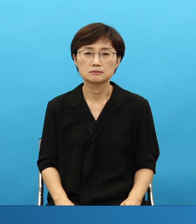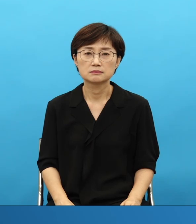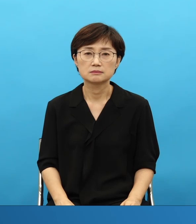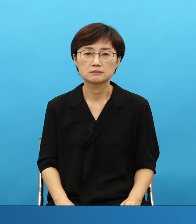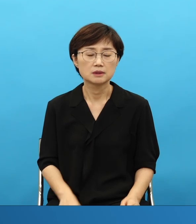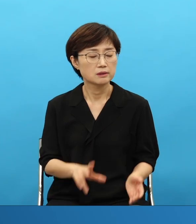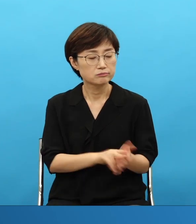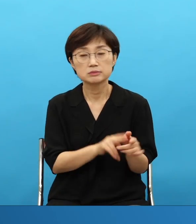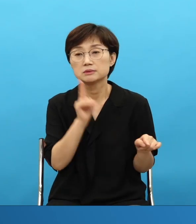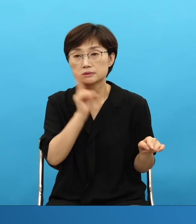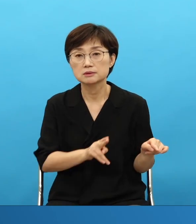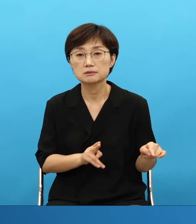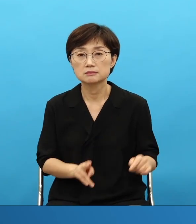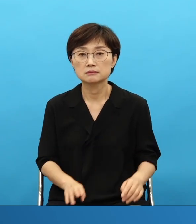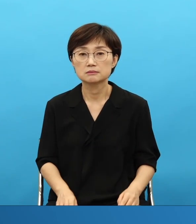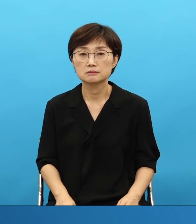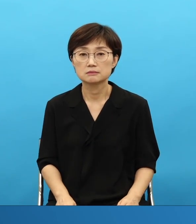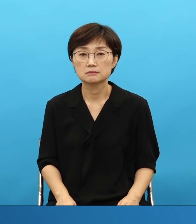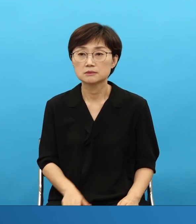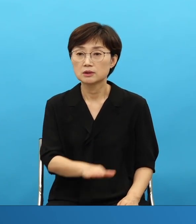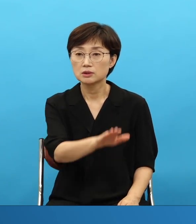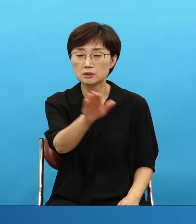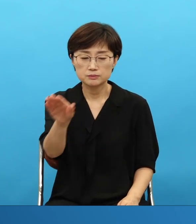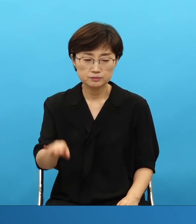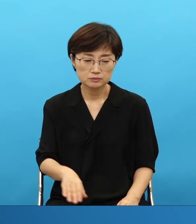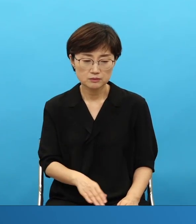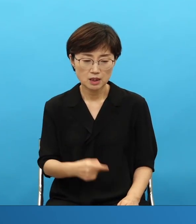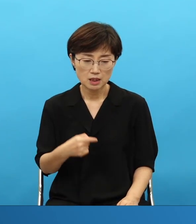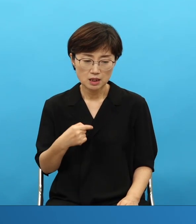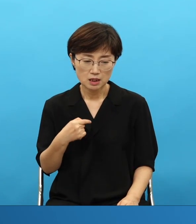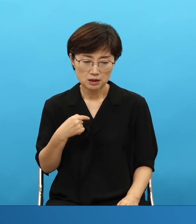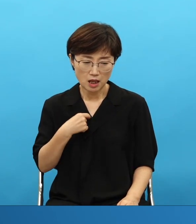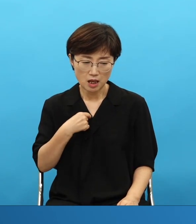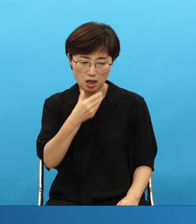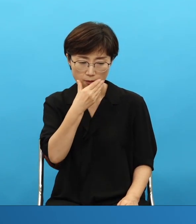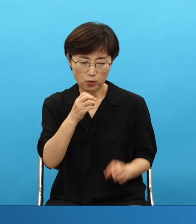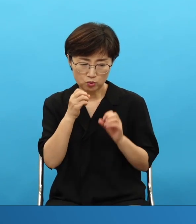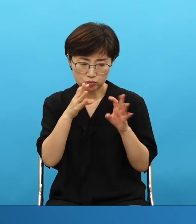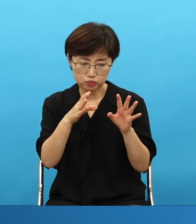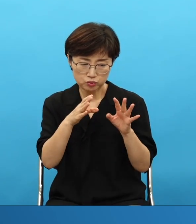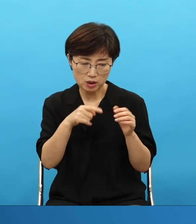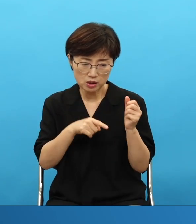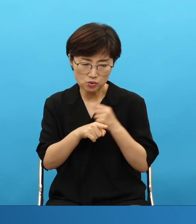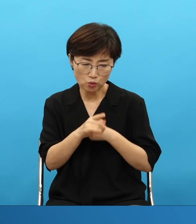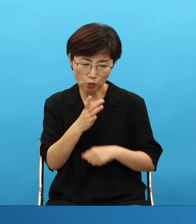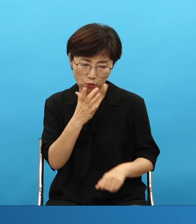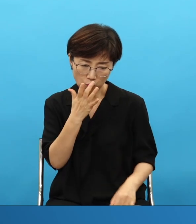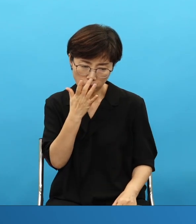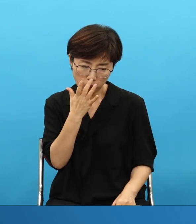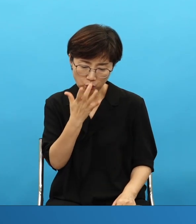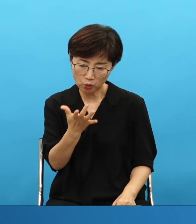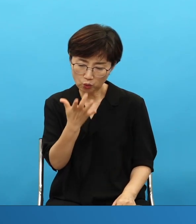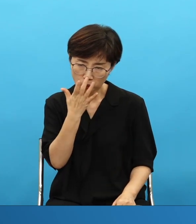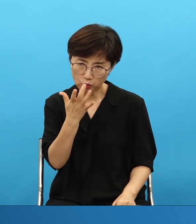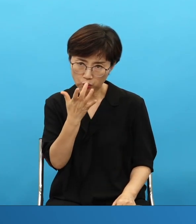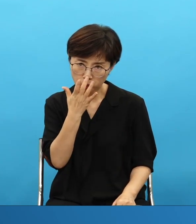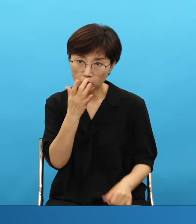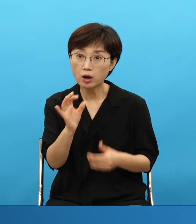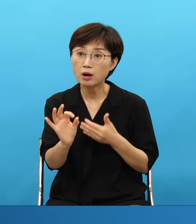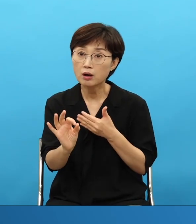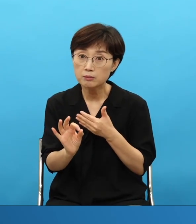이게 문제입니다. That's the problem. 여러분 이유 모르면요 모든 렘넌트들이 사단의 권세 아래 있는